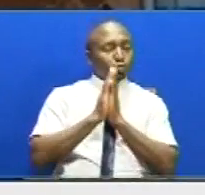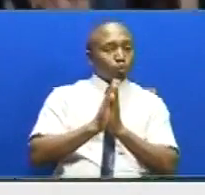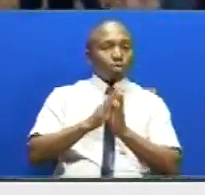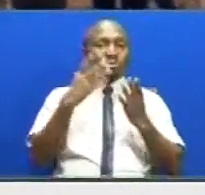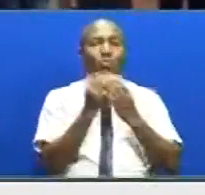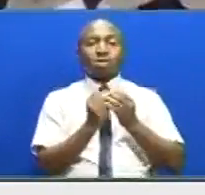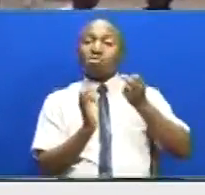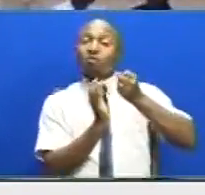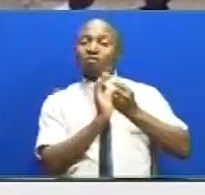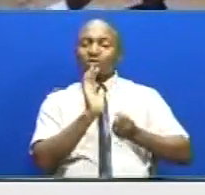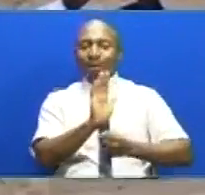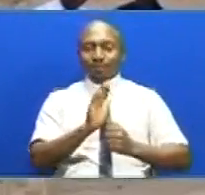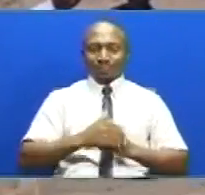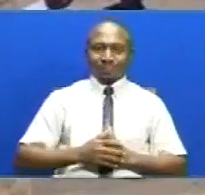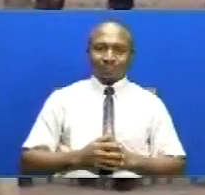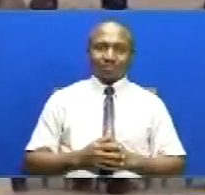wake.